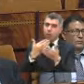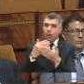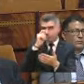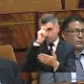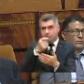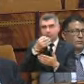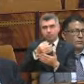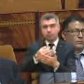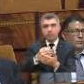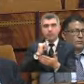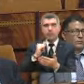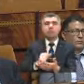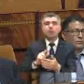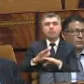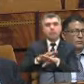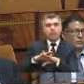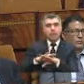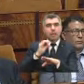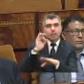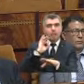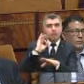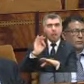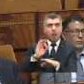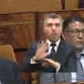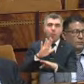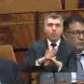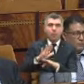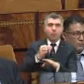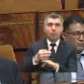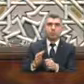سياسة الهروب إلى الأمام وسياسة كم حاجة قضيناها بتركها. شكرا سيد الرئيس.